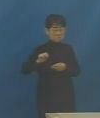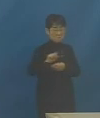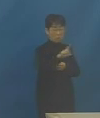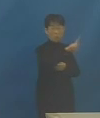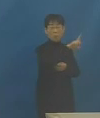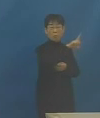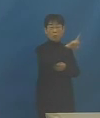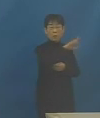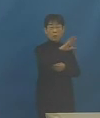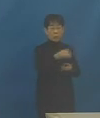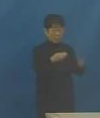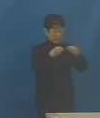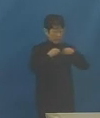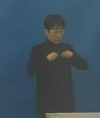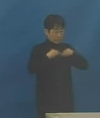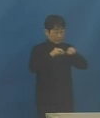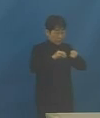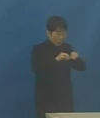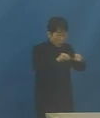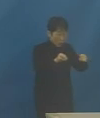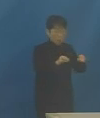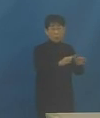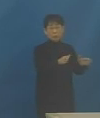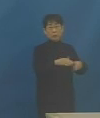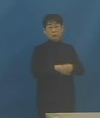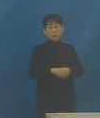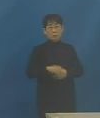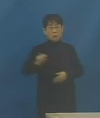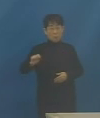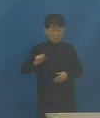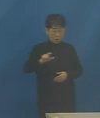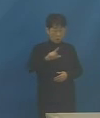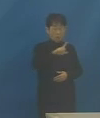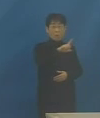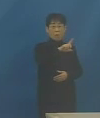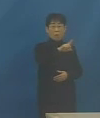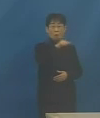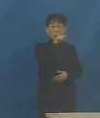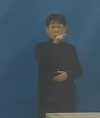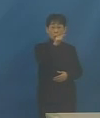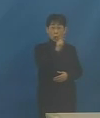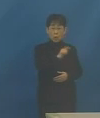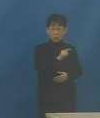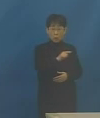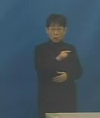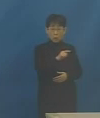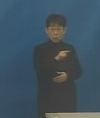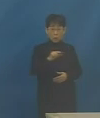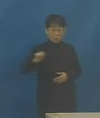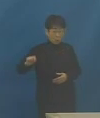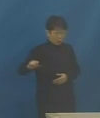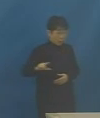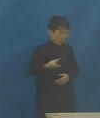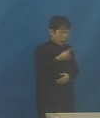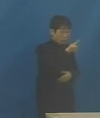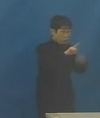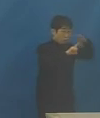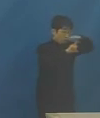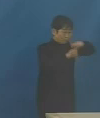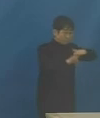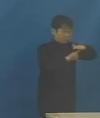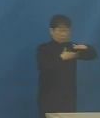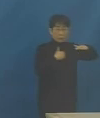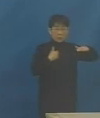で感染が起きますでこのせり上がってくるカーブは止められないのかというと